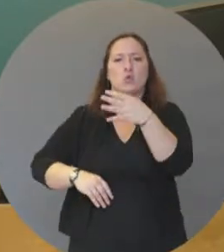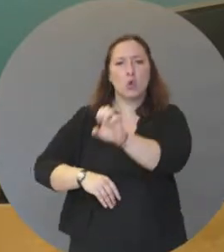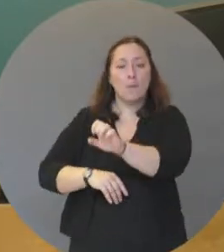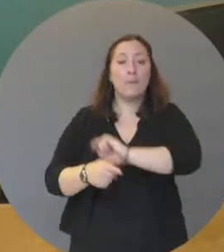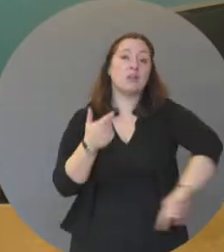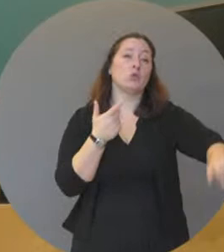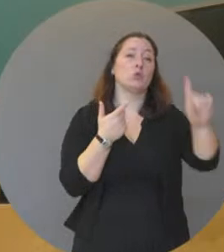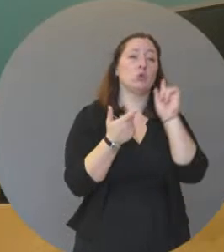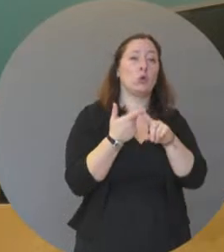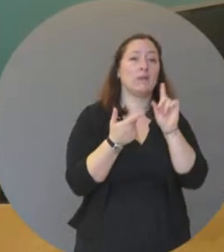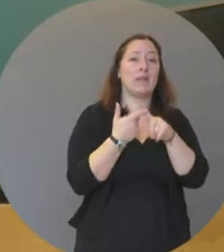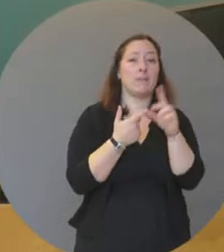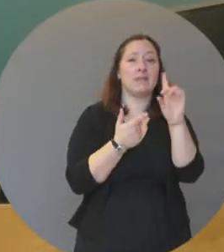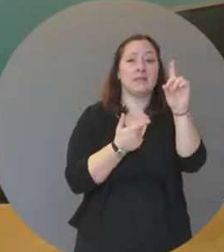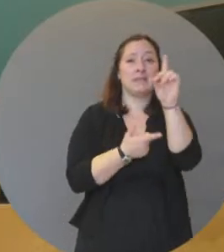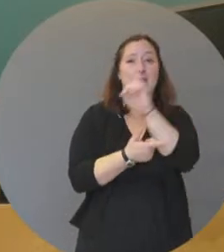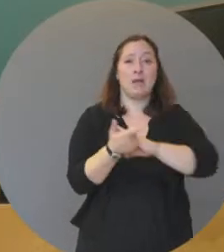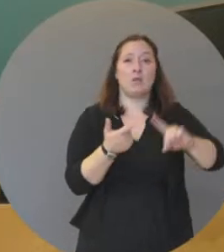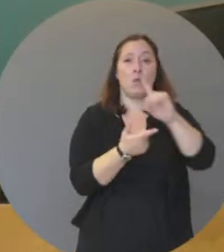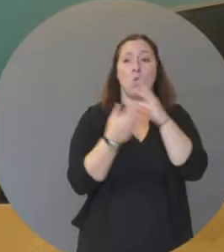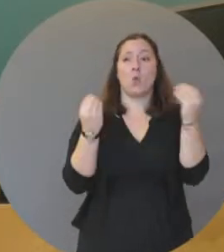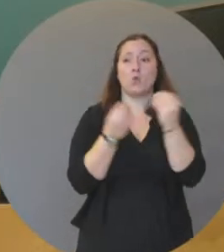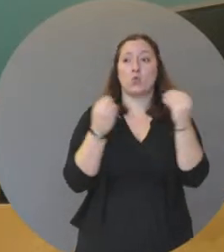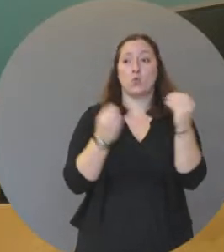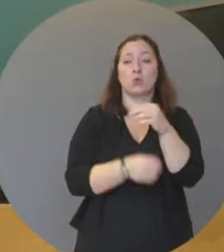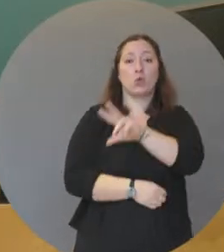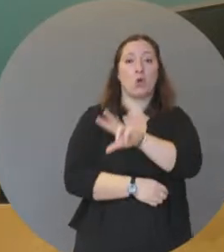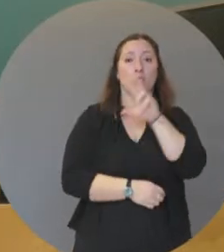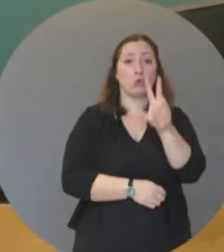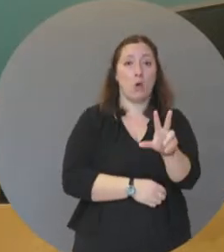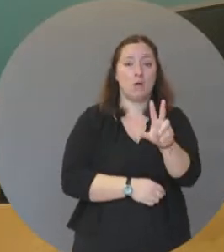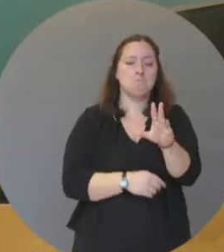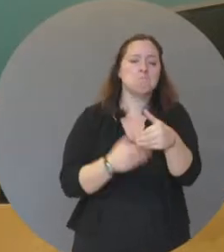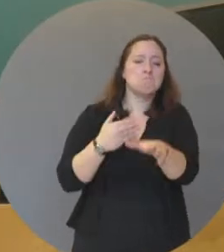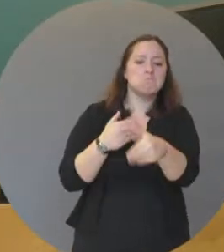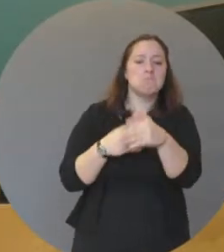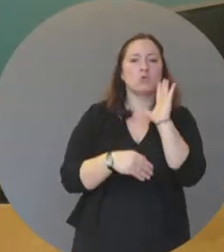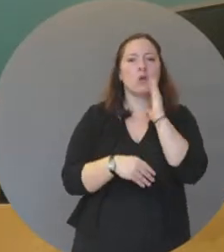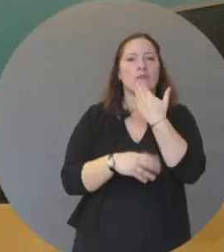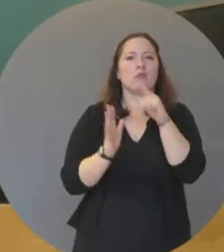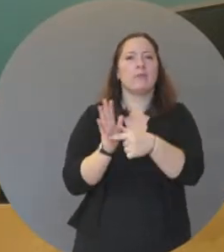distribution devrait être la Gironde pour janvier 2020